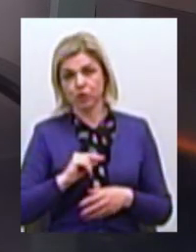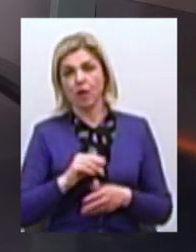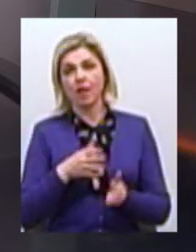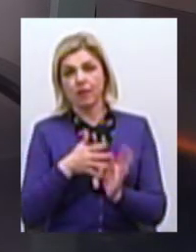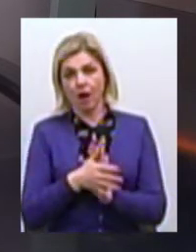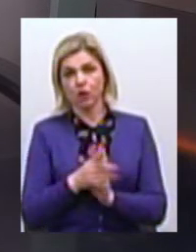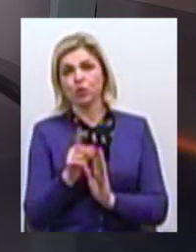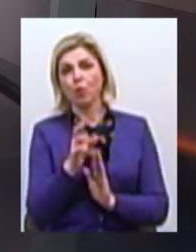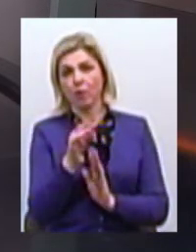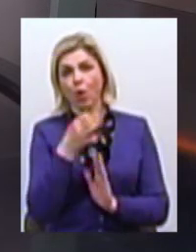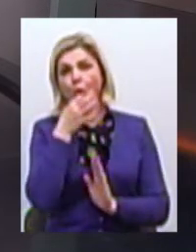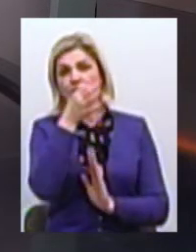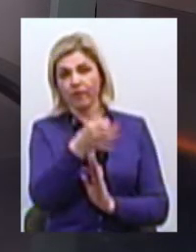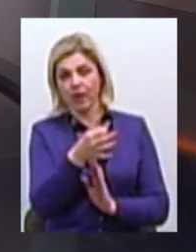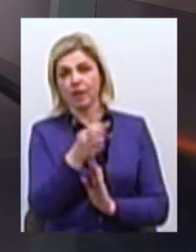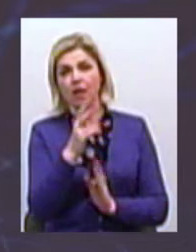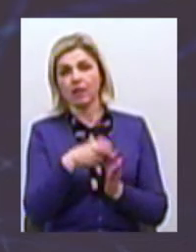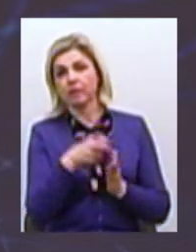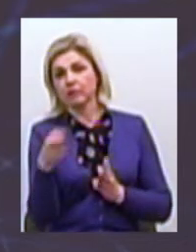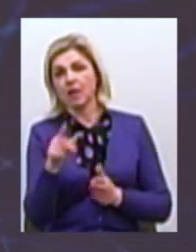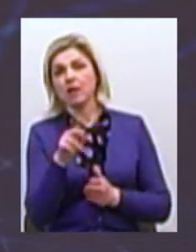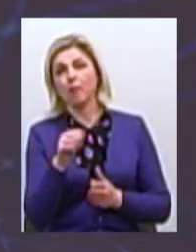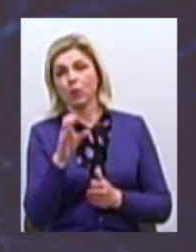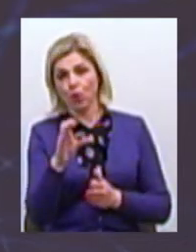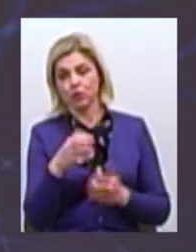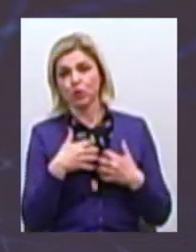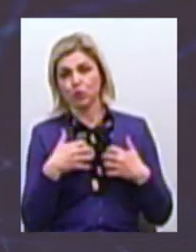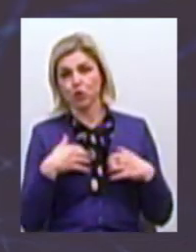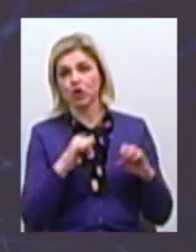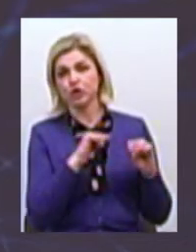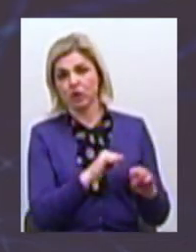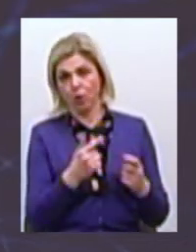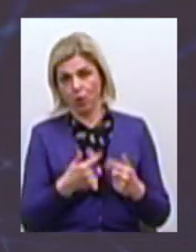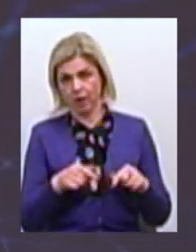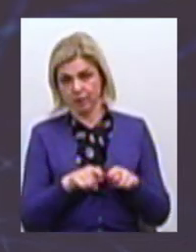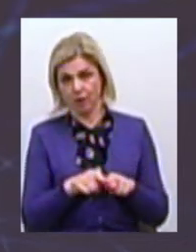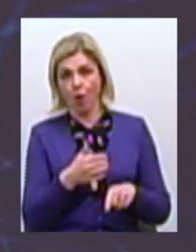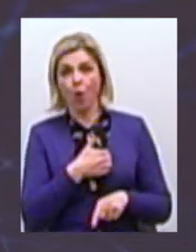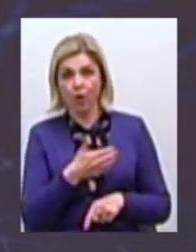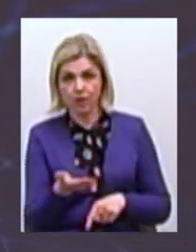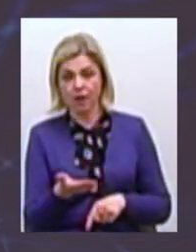давать ответы на запросы зоозащитной организации. Хотя, в принципе,